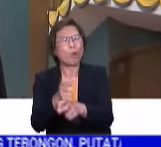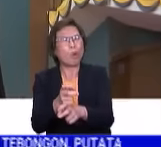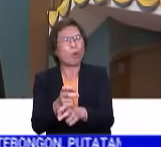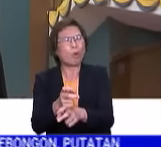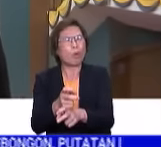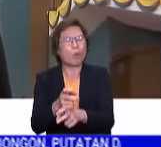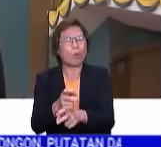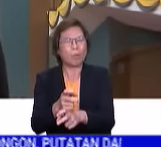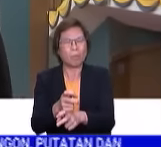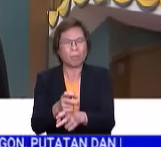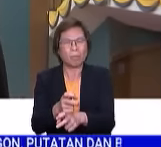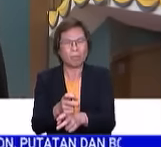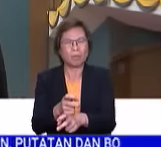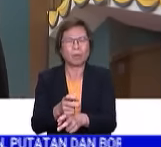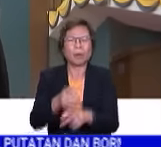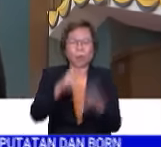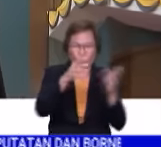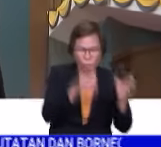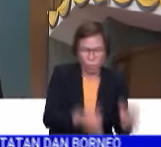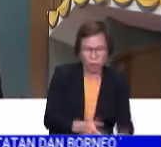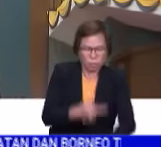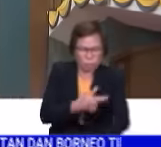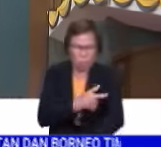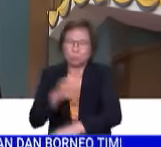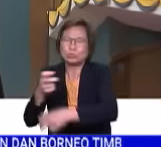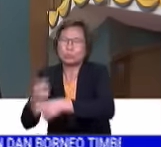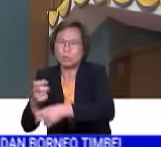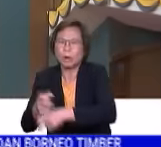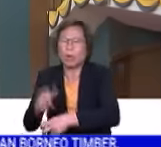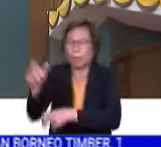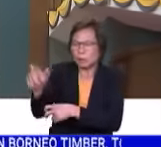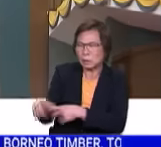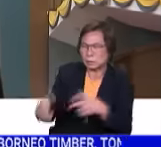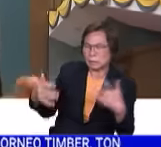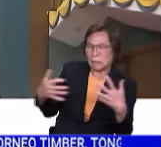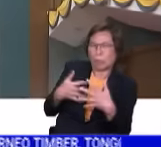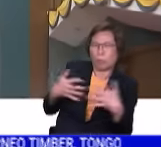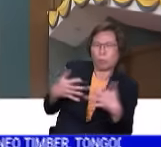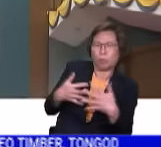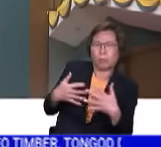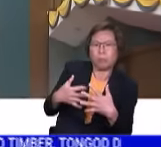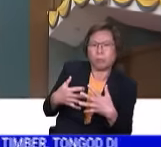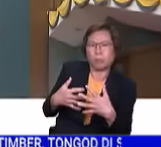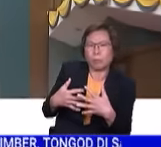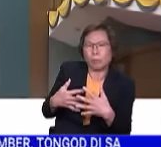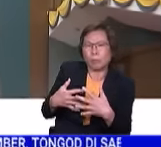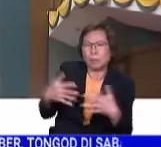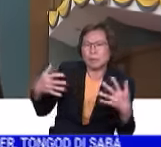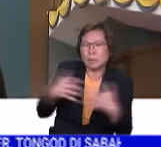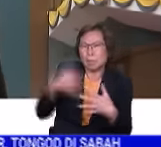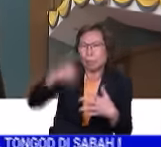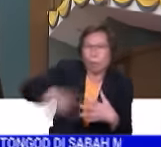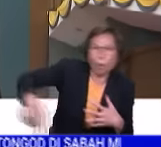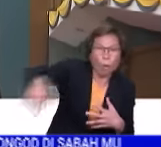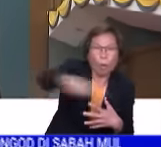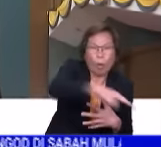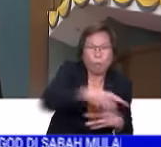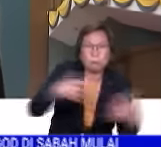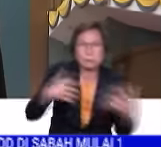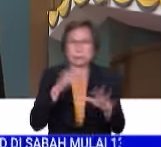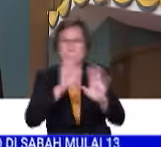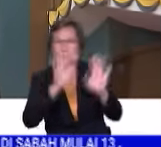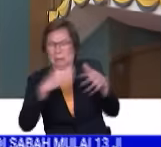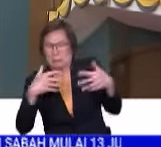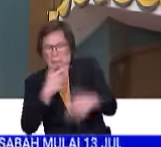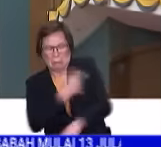bagi vaksin, yang handling vaksin. Lagi satu, orang tu sendiri dia menakutkan orang awam tu, macam dia orang tak nak ambil vaksin